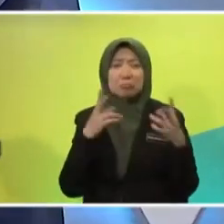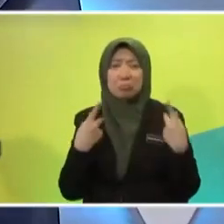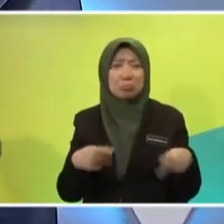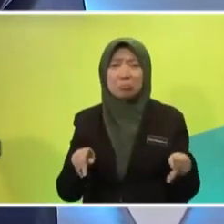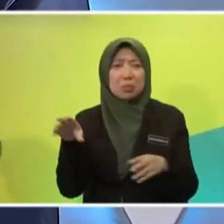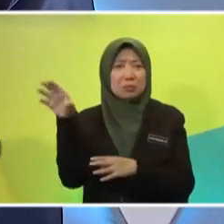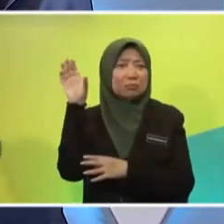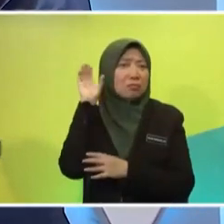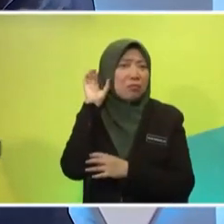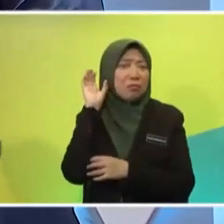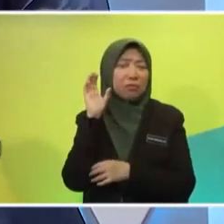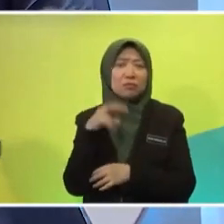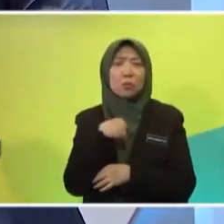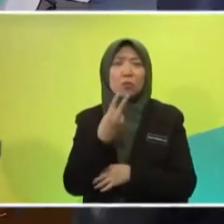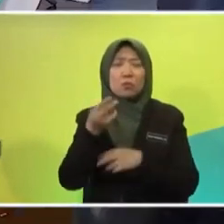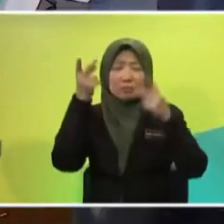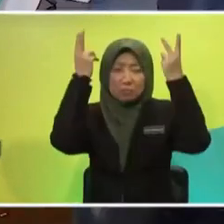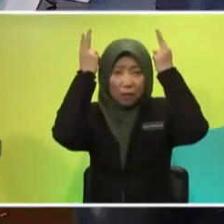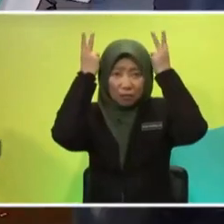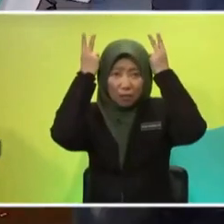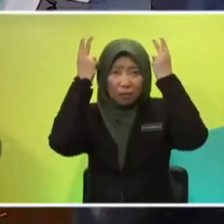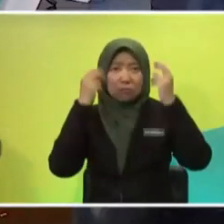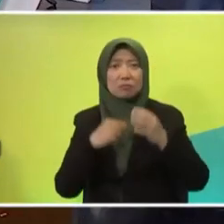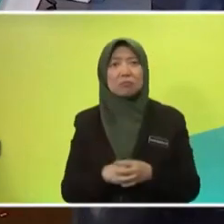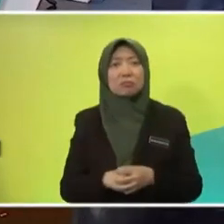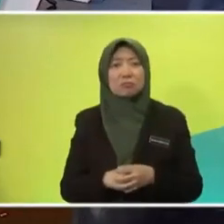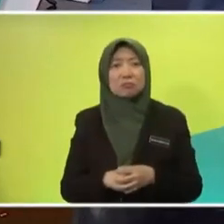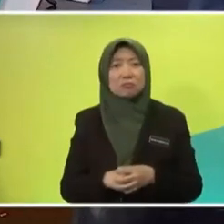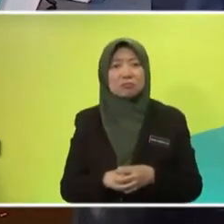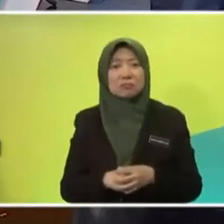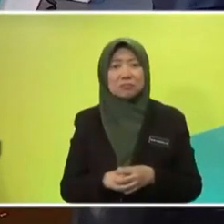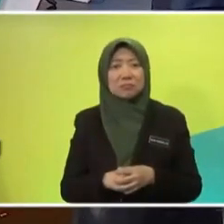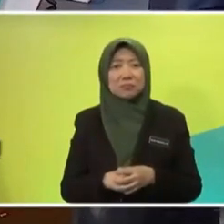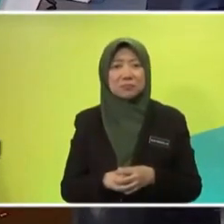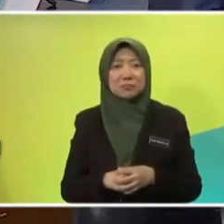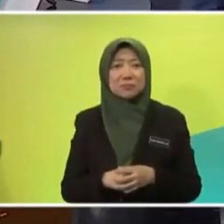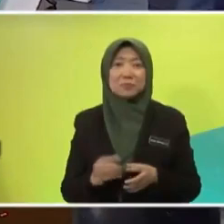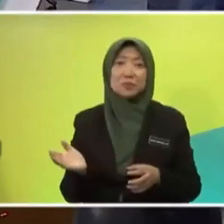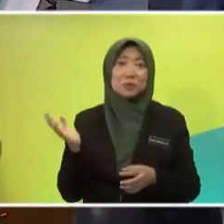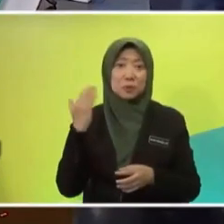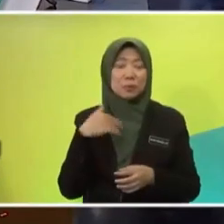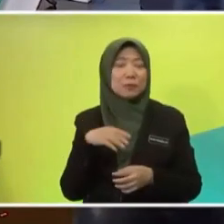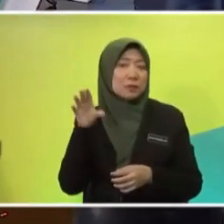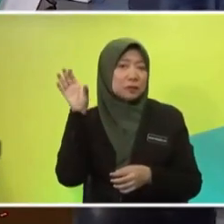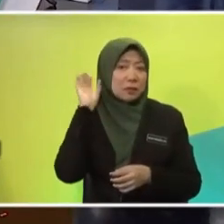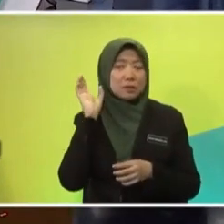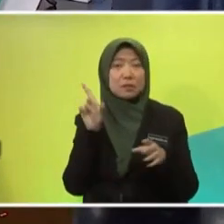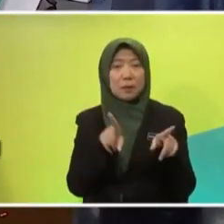cikgu. Okey, tak apa. Penonton di rumah pernah dengar? Okey, jom kita dengar